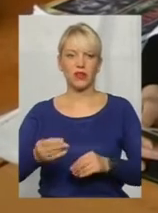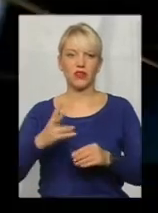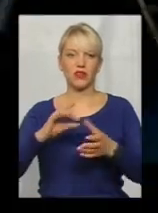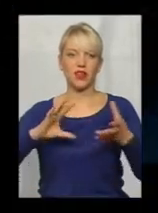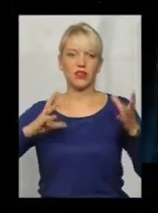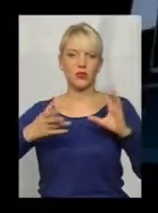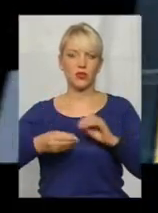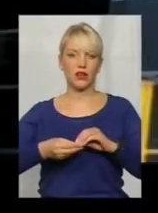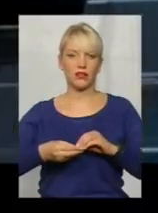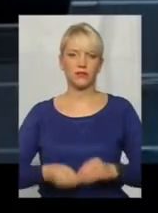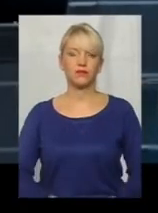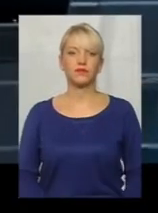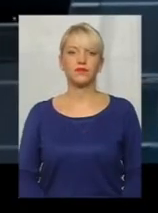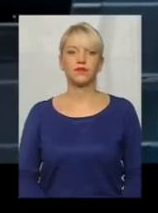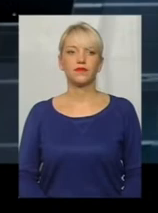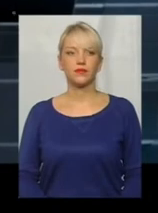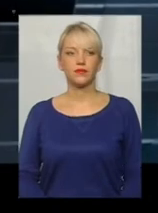результат.